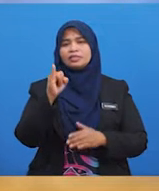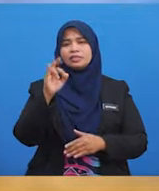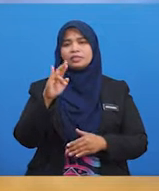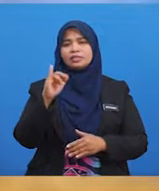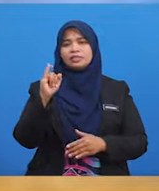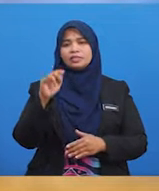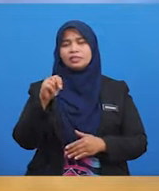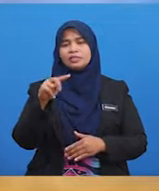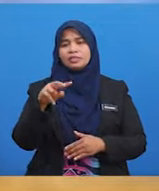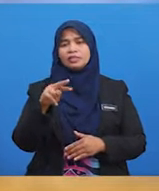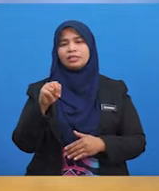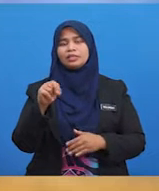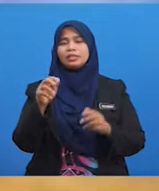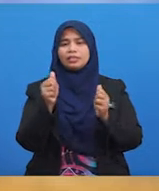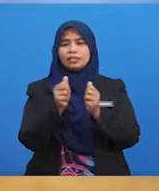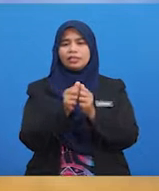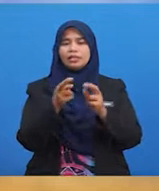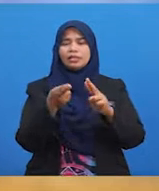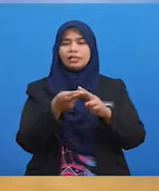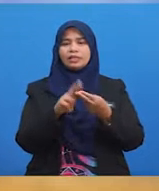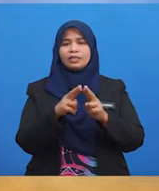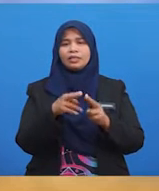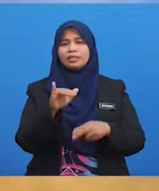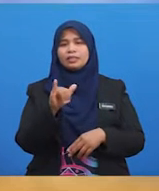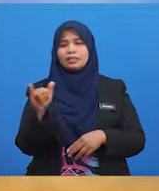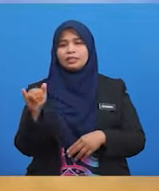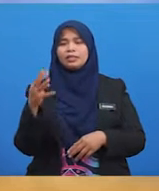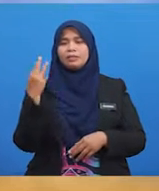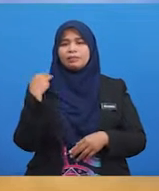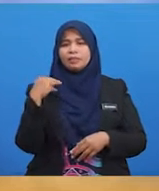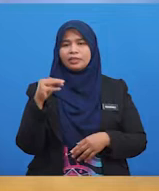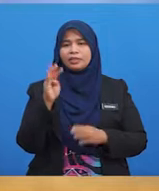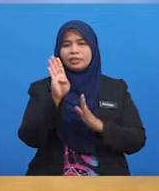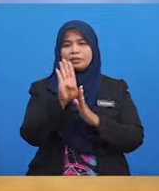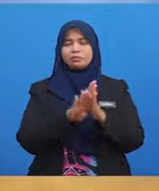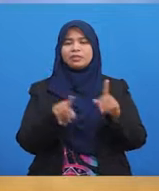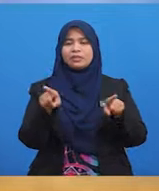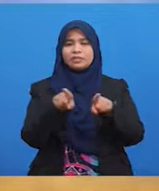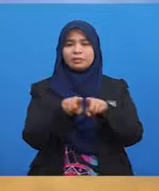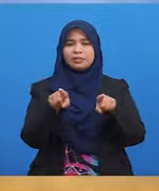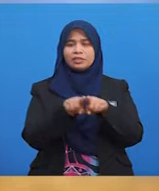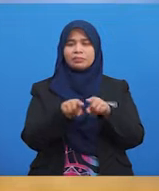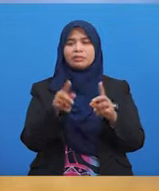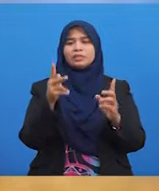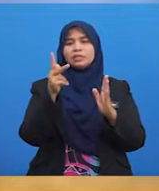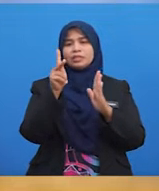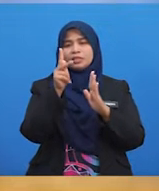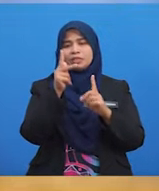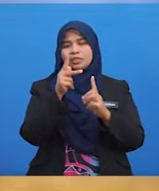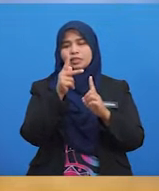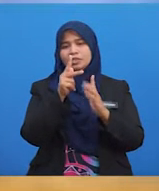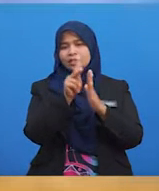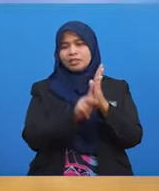seiring dengan rakannya. Mereka bersama-sama ke